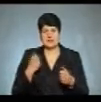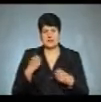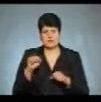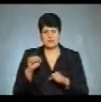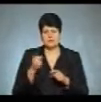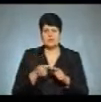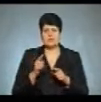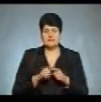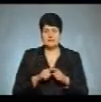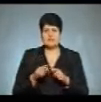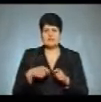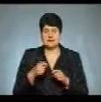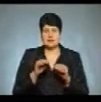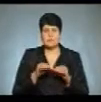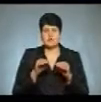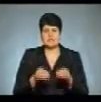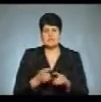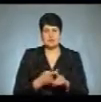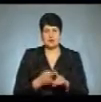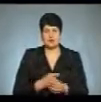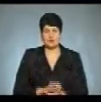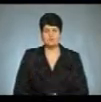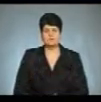Це естафета «Посади картоплю».